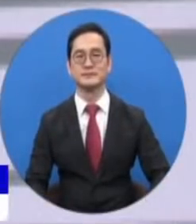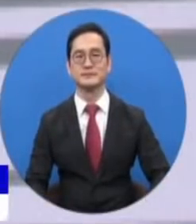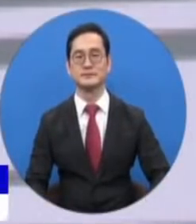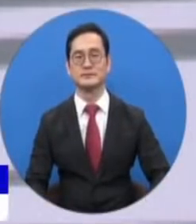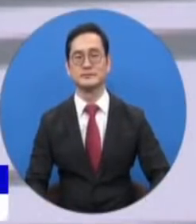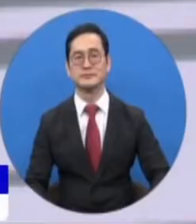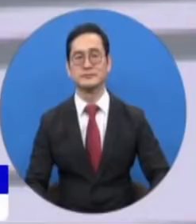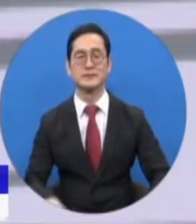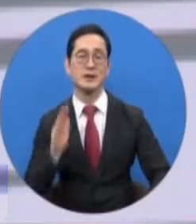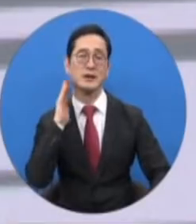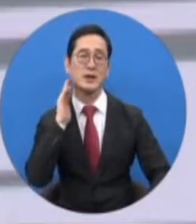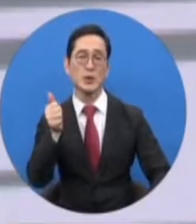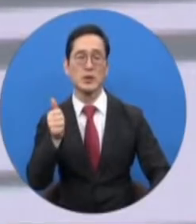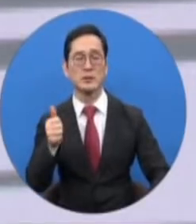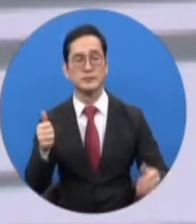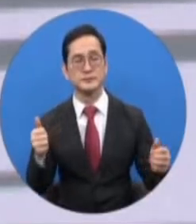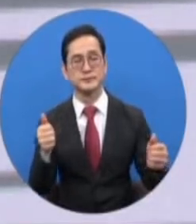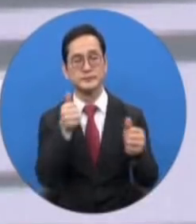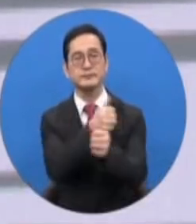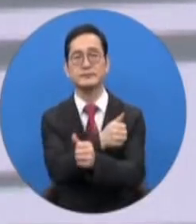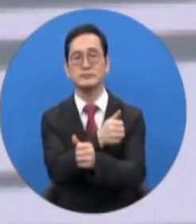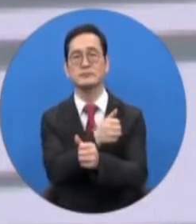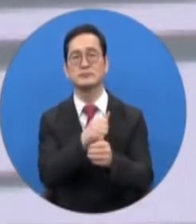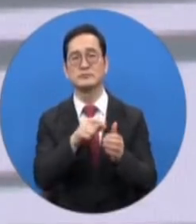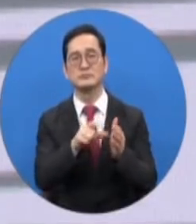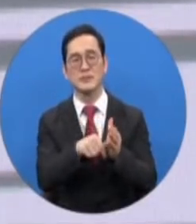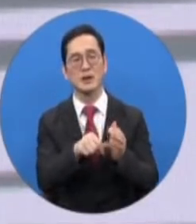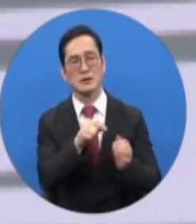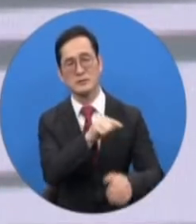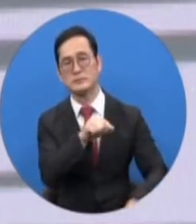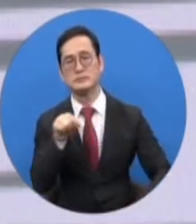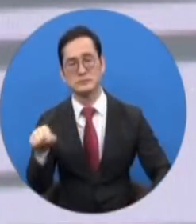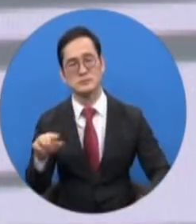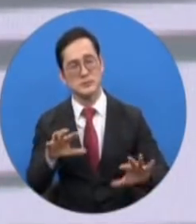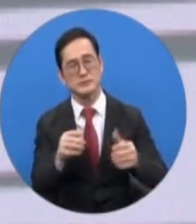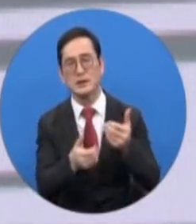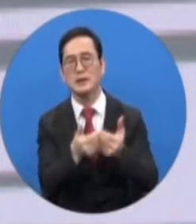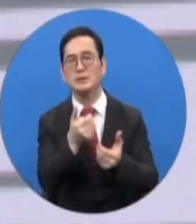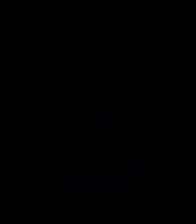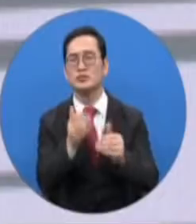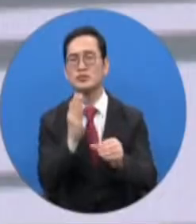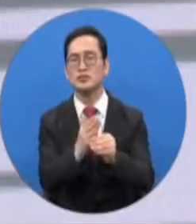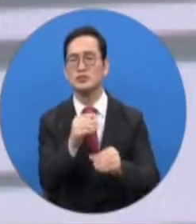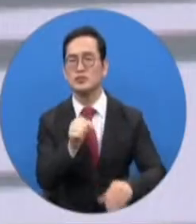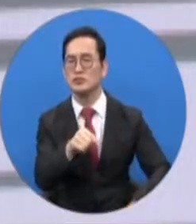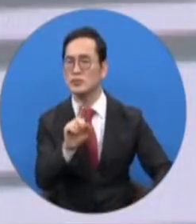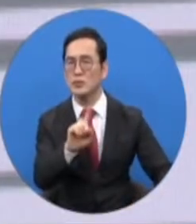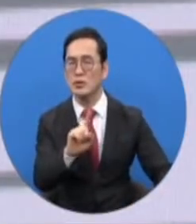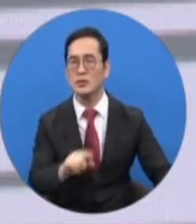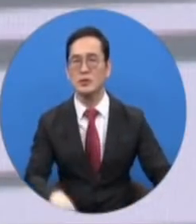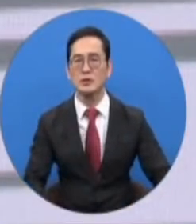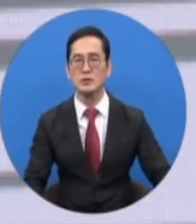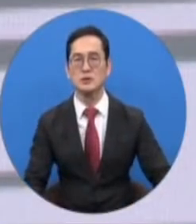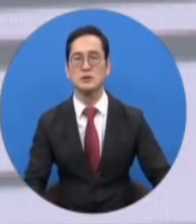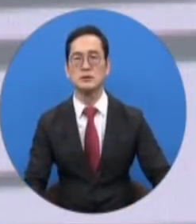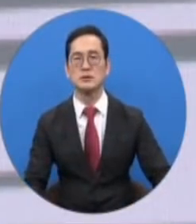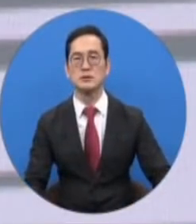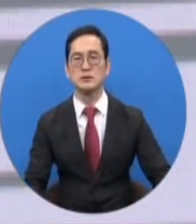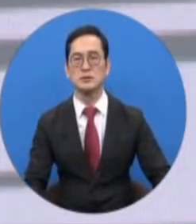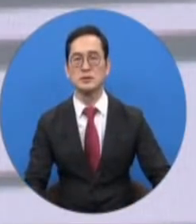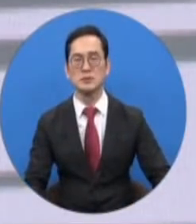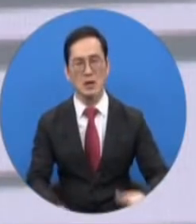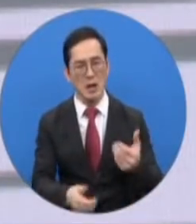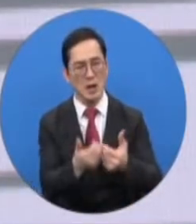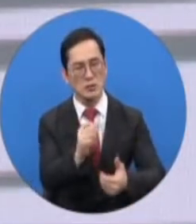바라는 모습이었을진데 신구 권력 양쪽 모두 다 그 모습 보여주지 못하고 있는 겁니다. 무엇이 문제였을까요? 누가 몽리를 부리고 있는